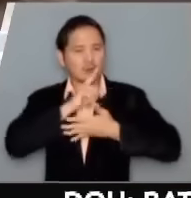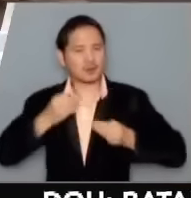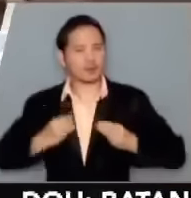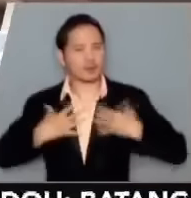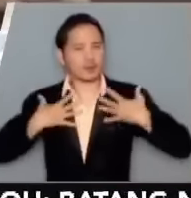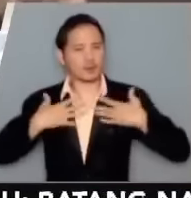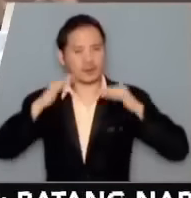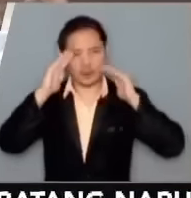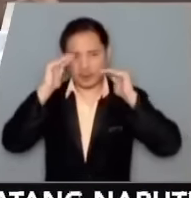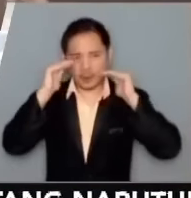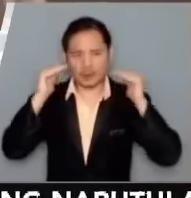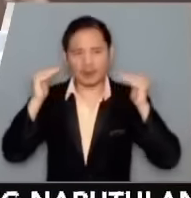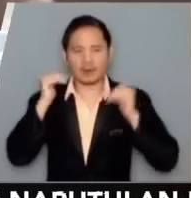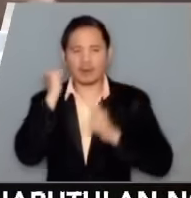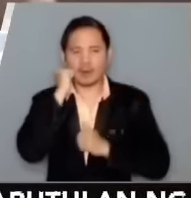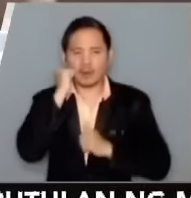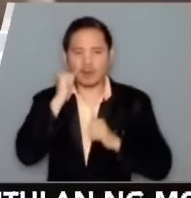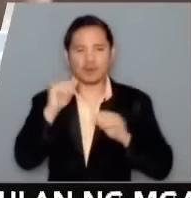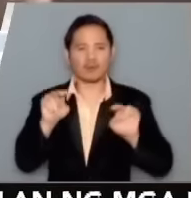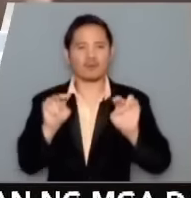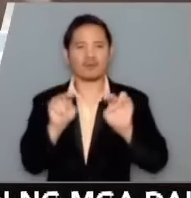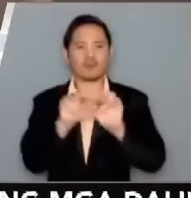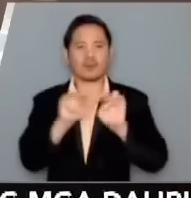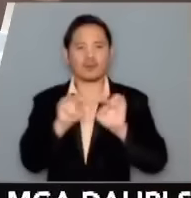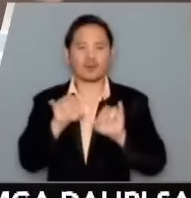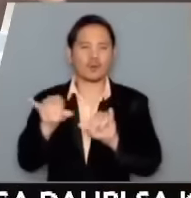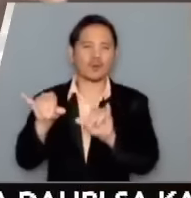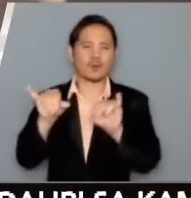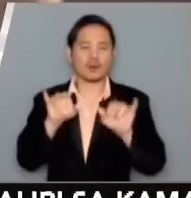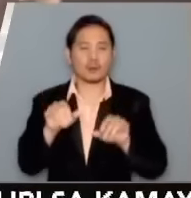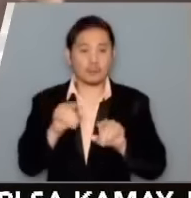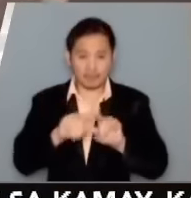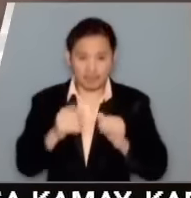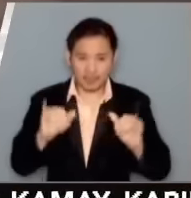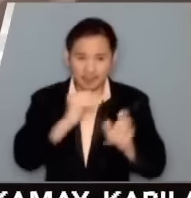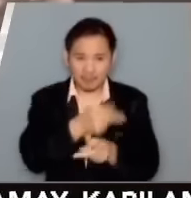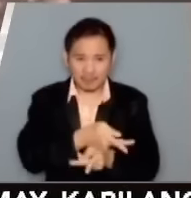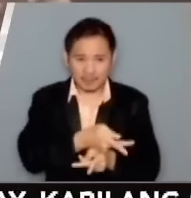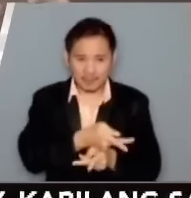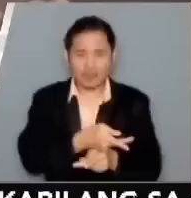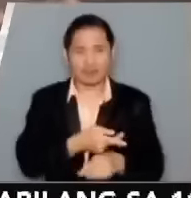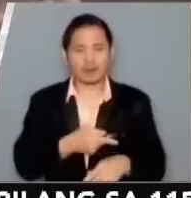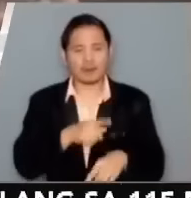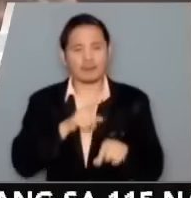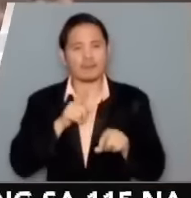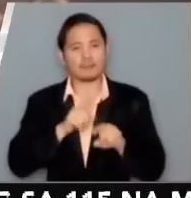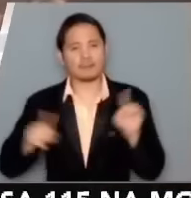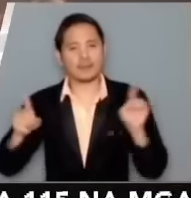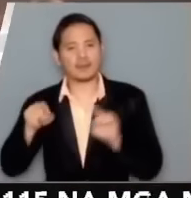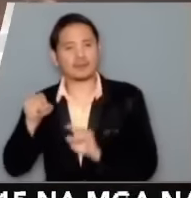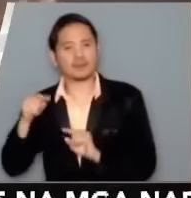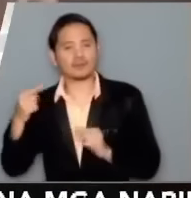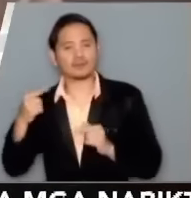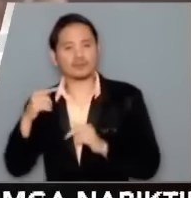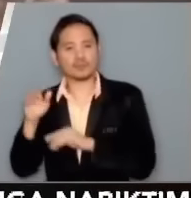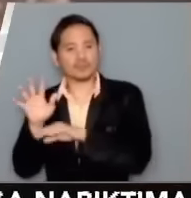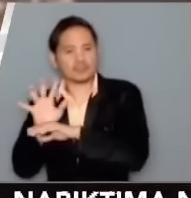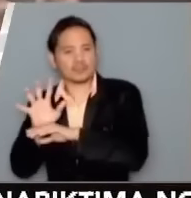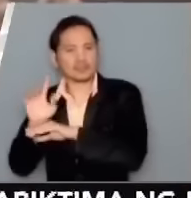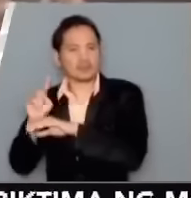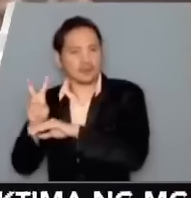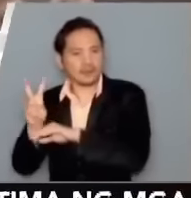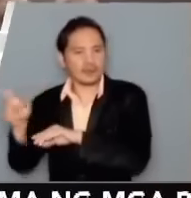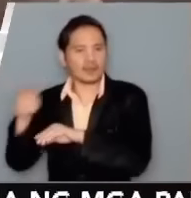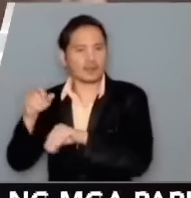to normal. Siyempre, kailangan pa rin natin mag-ingat. Pero yung entertainment industry, nakakabawi na siya. And seeing all of the people